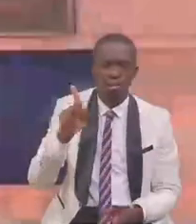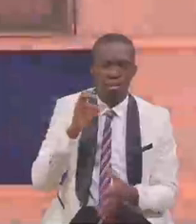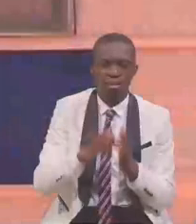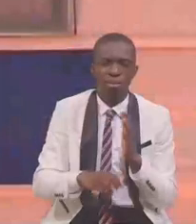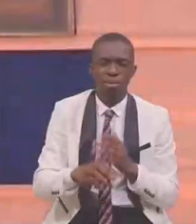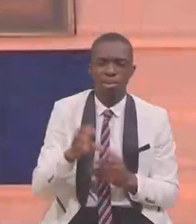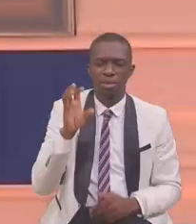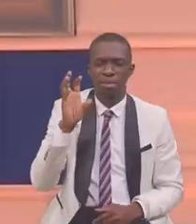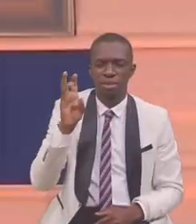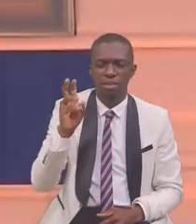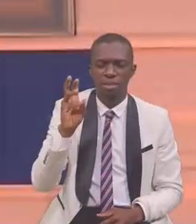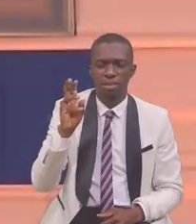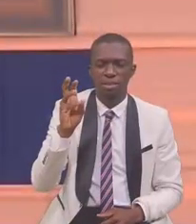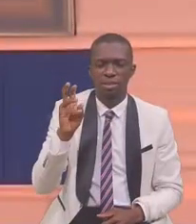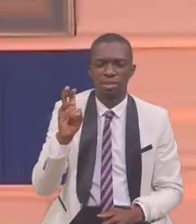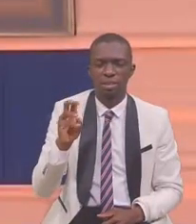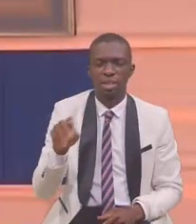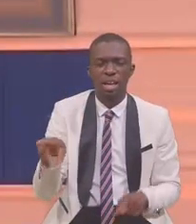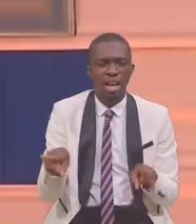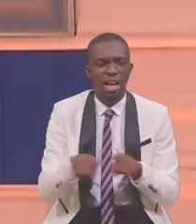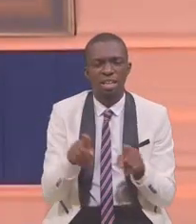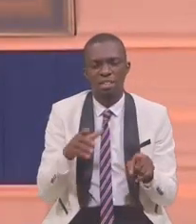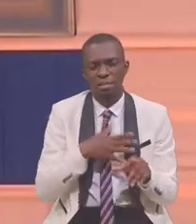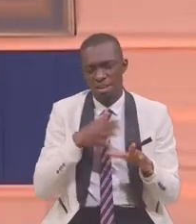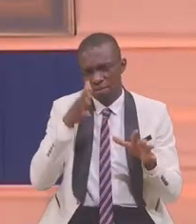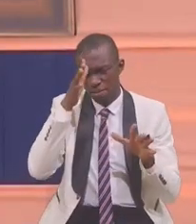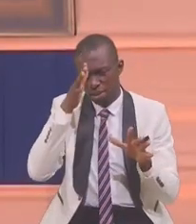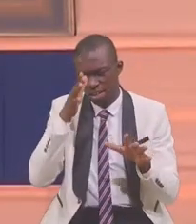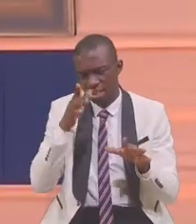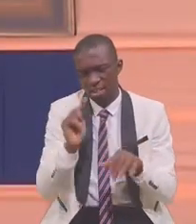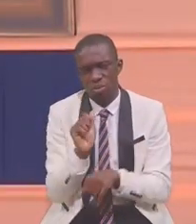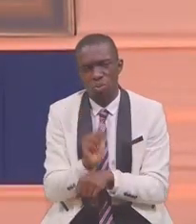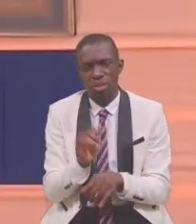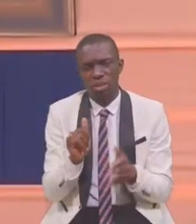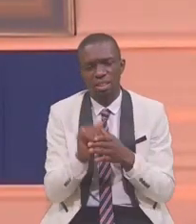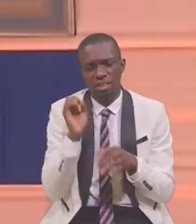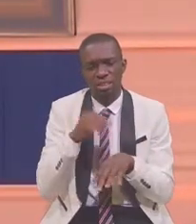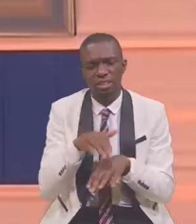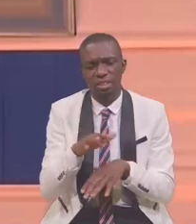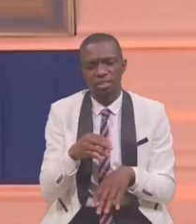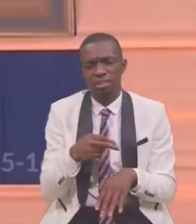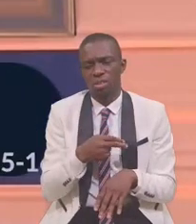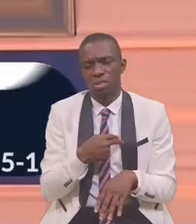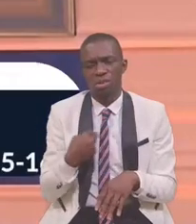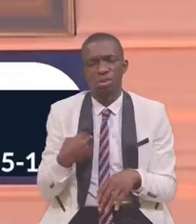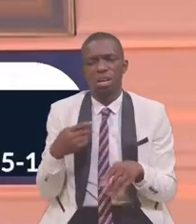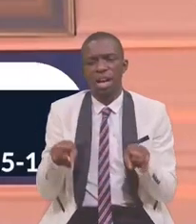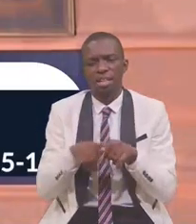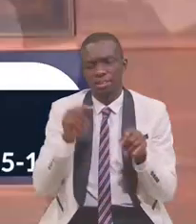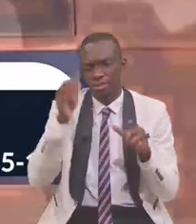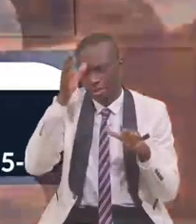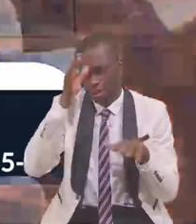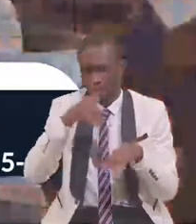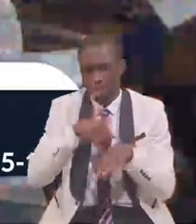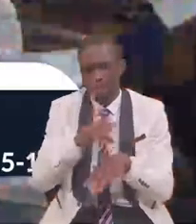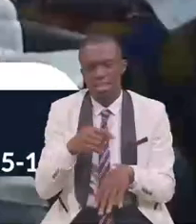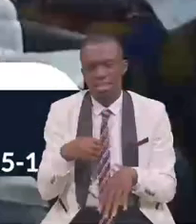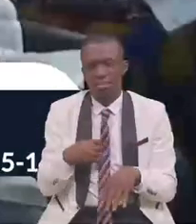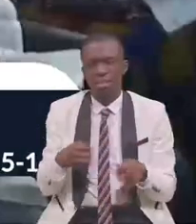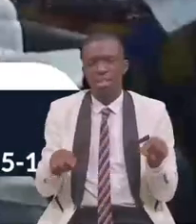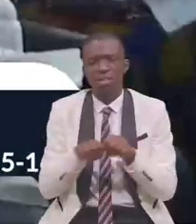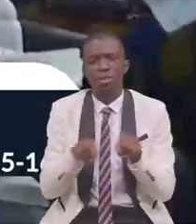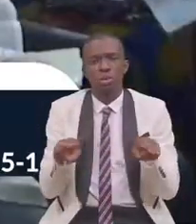Marc 16, l'œuvre qu'il nous a donné à faire, comme le Père m'a envoyé, ainsi je vous envoie.